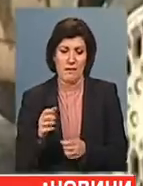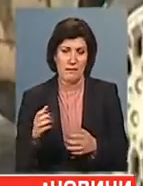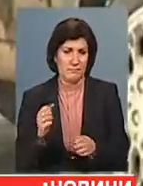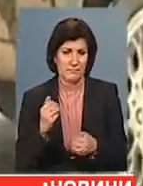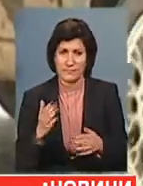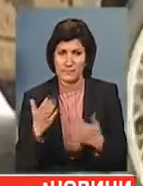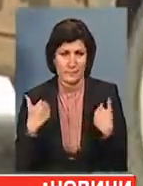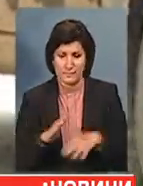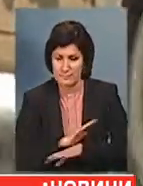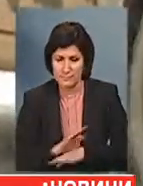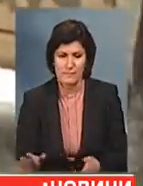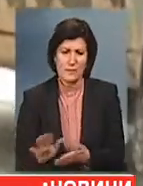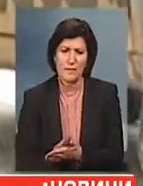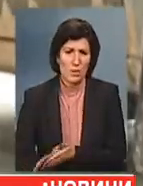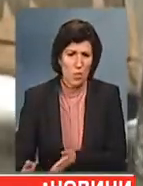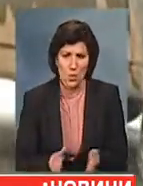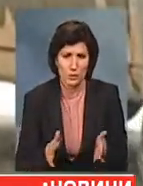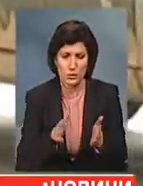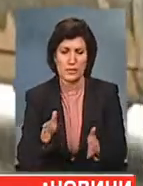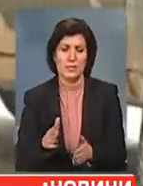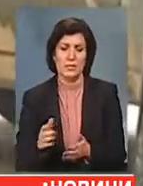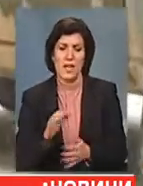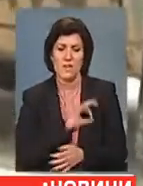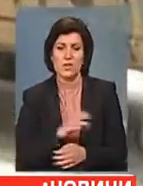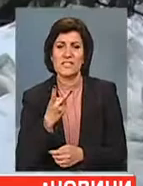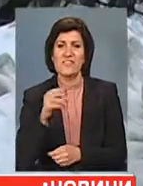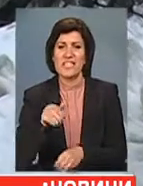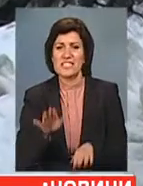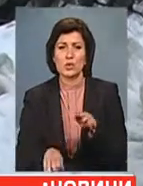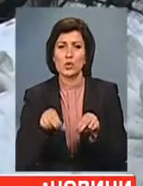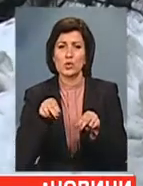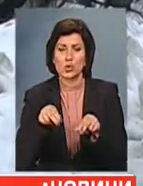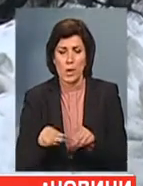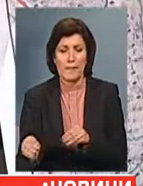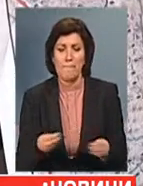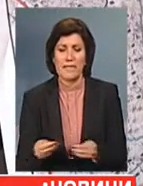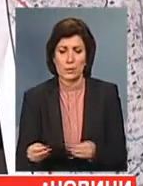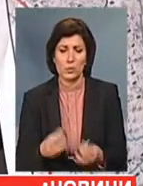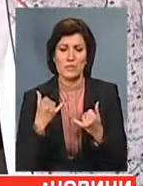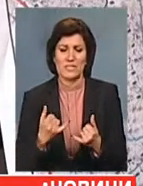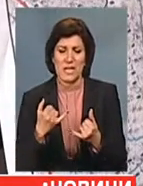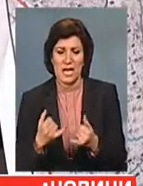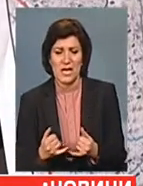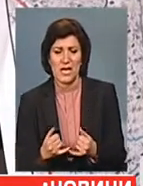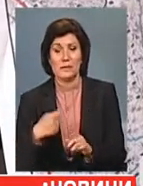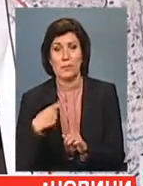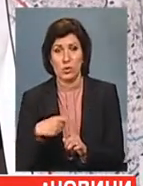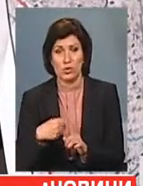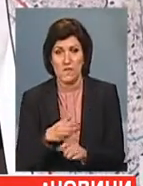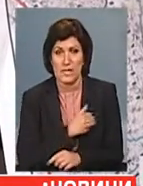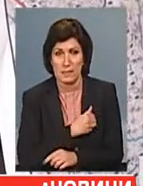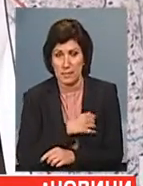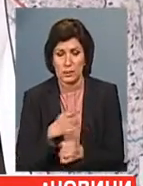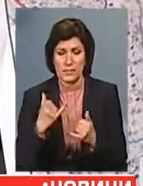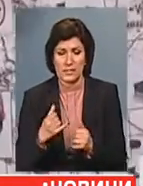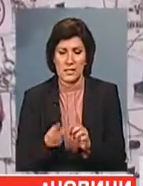посипають реагентами шляхи державного значення. Використали понад 2000 тонн солі та піску. Зараз пішла плюсова температура,